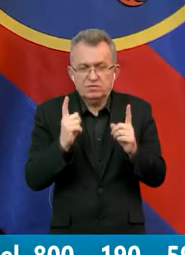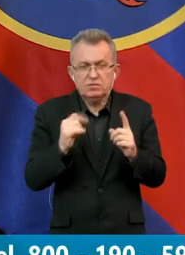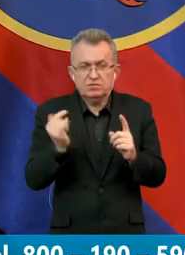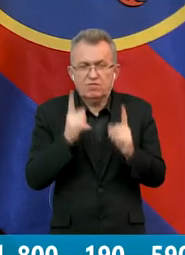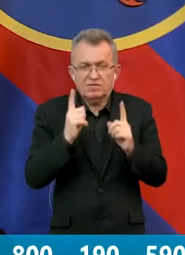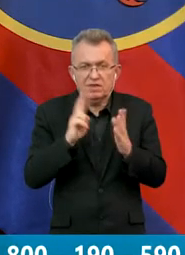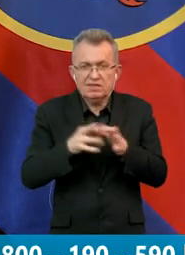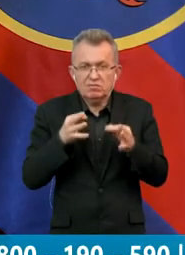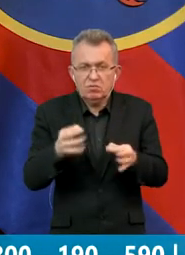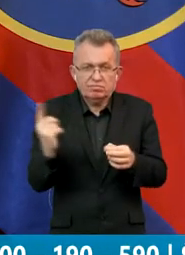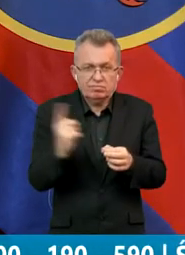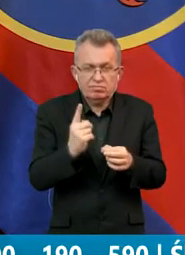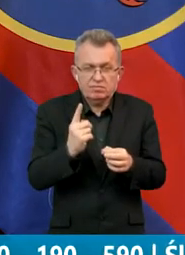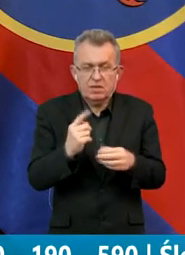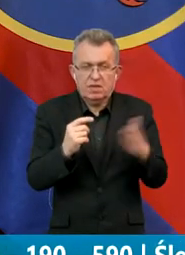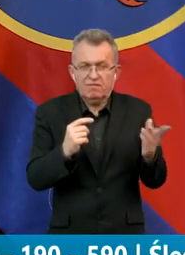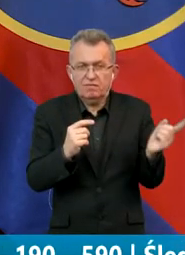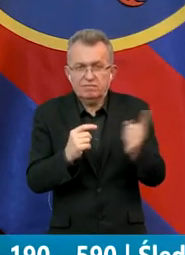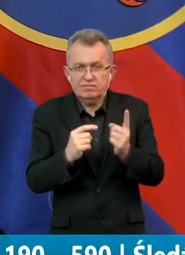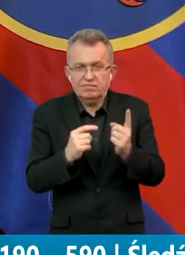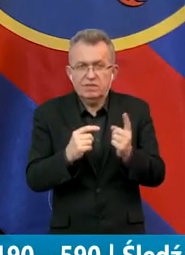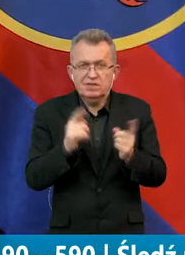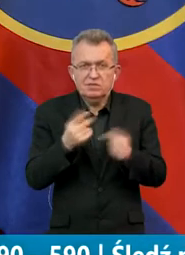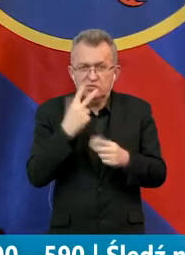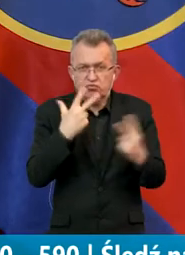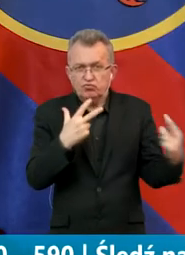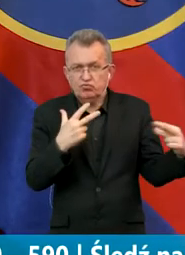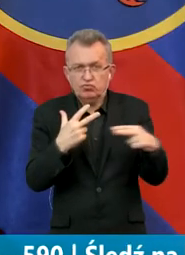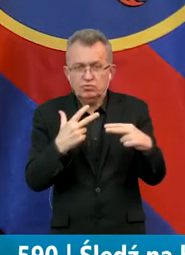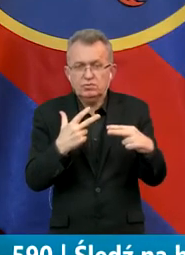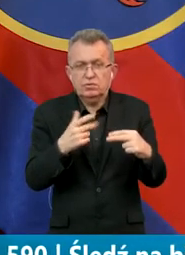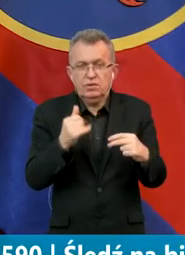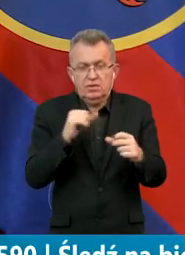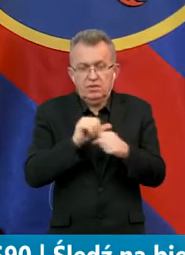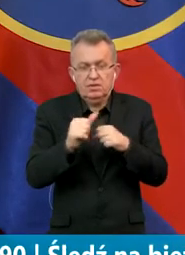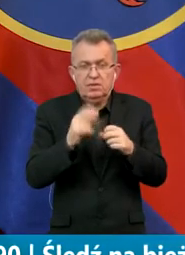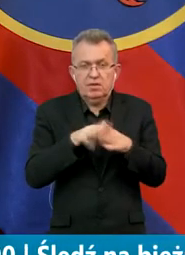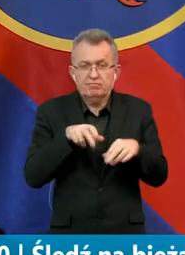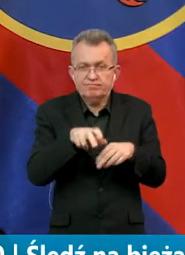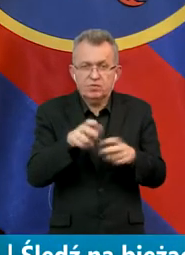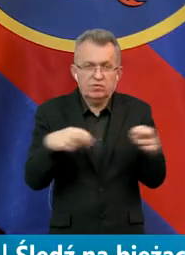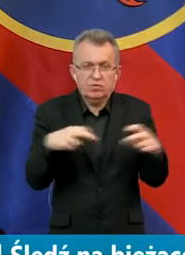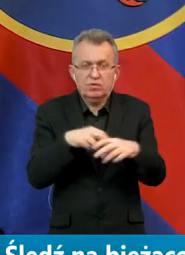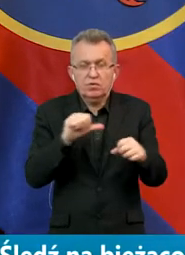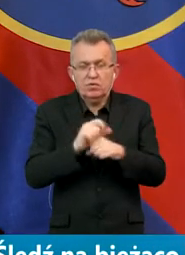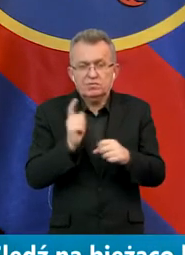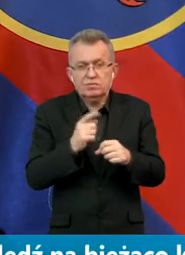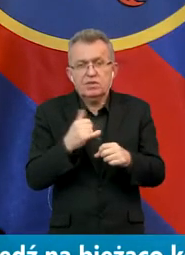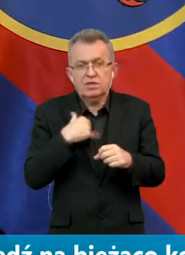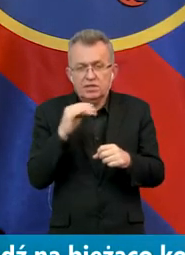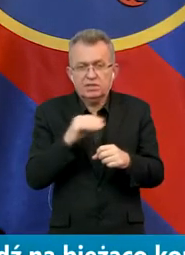trzeba uważać i na samochody, które jadą z lewej strony, 3 pasami ruchu i oczywiście na pieszych, którzy też tutaj się przemieszczają. Do tego